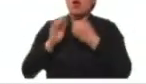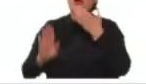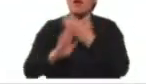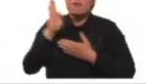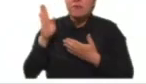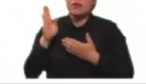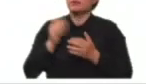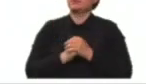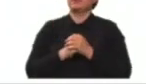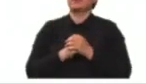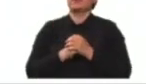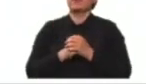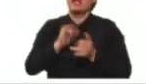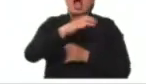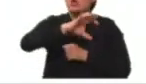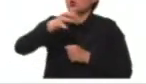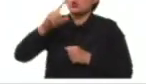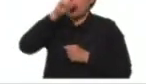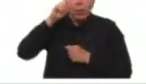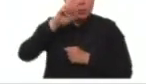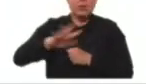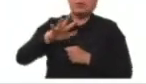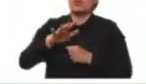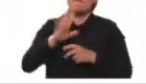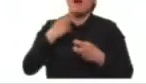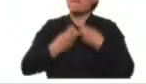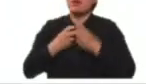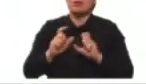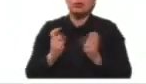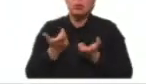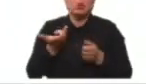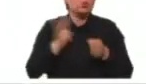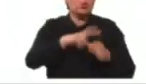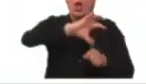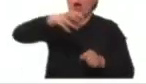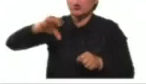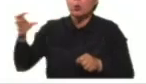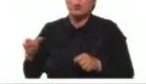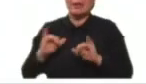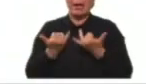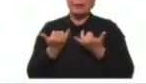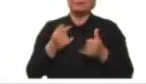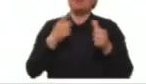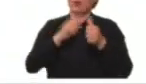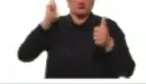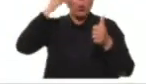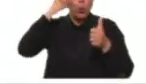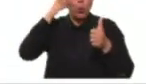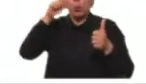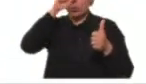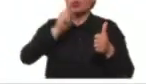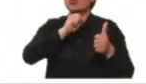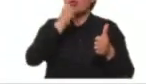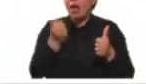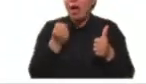występują. No a jakie grupy społeczne są najbardziej dotknięte właśnie tym wykluczeniem transportowym? Są to przede wszystkim